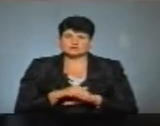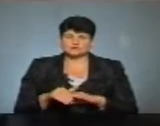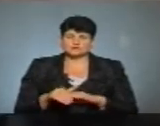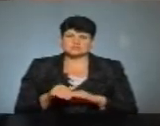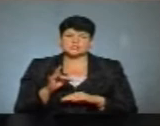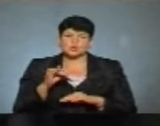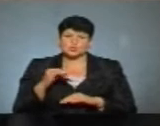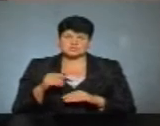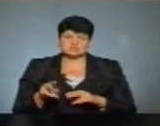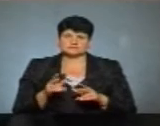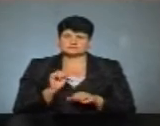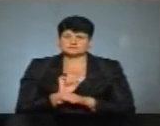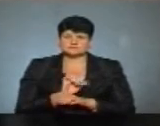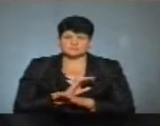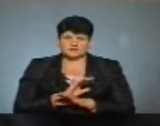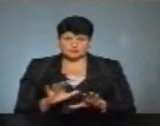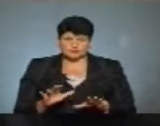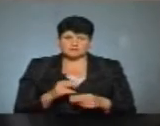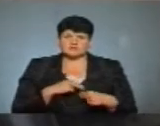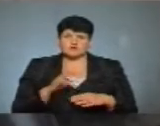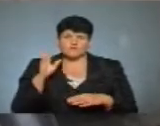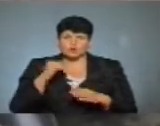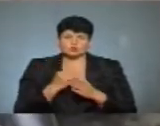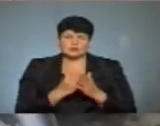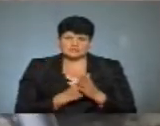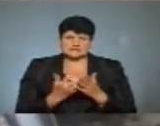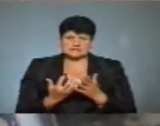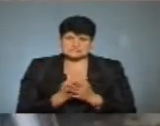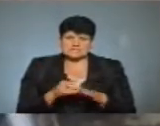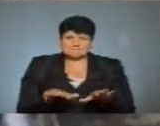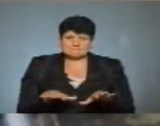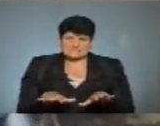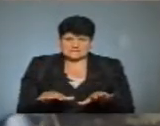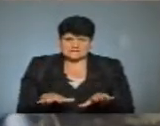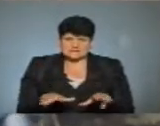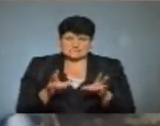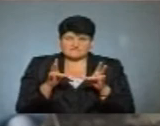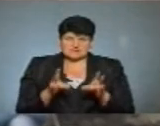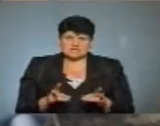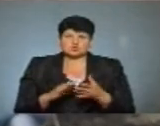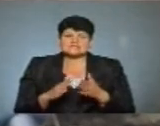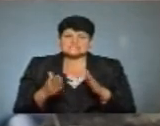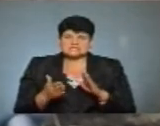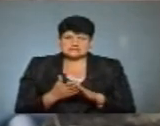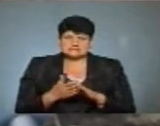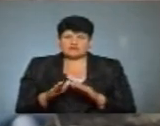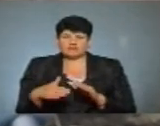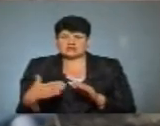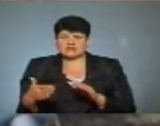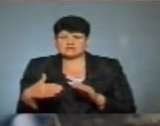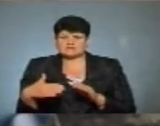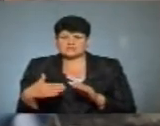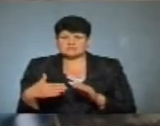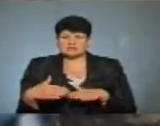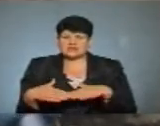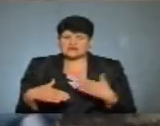перекривали, оскільки працівники водоканалу якраз знайшли місце аварійної ситуації в лівій ділянці